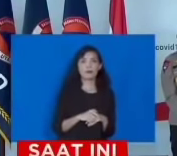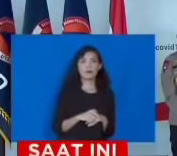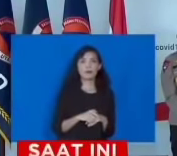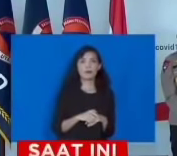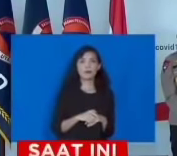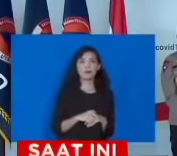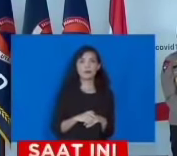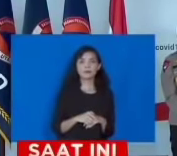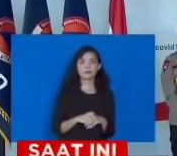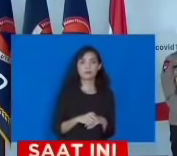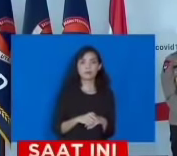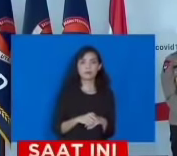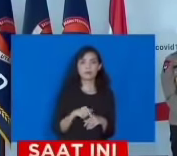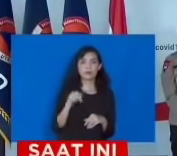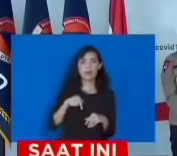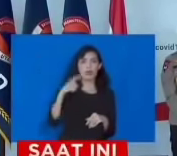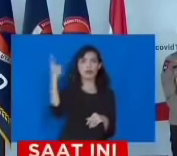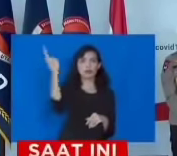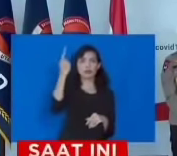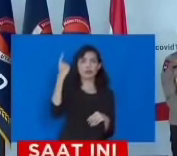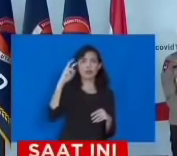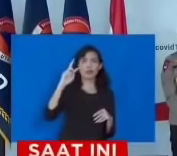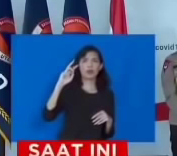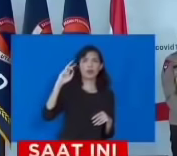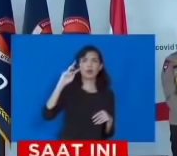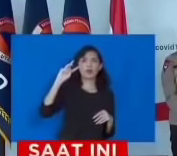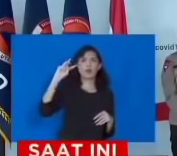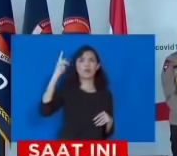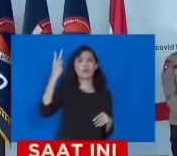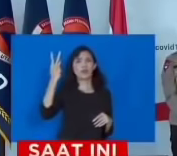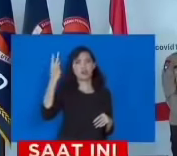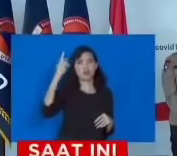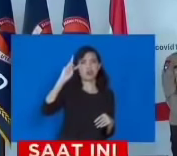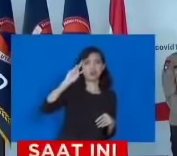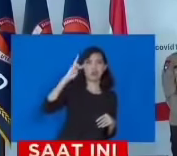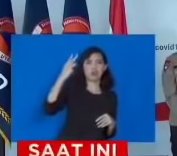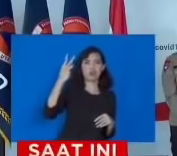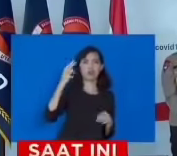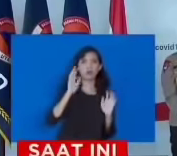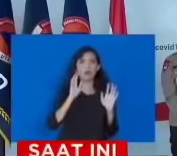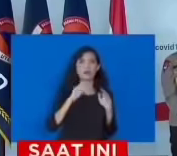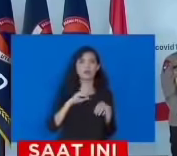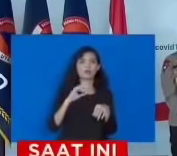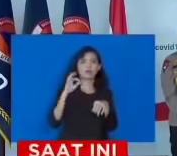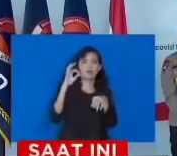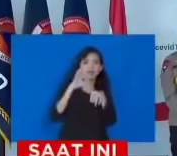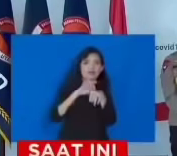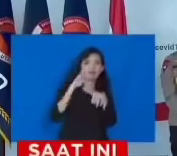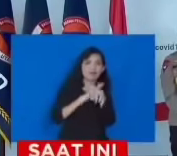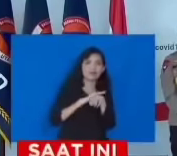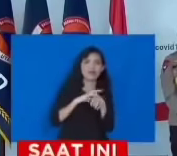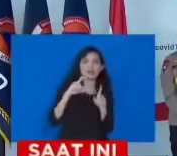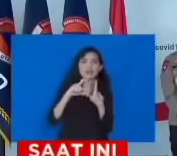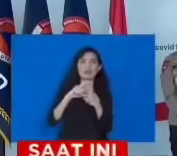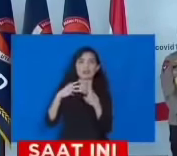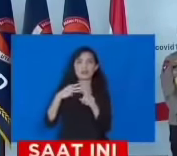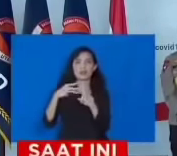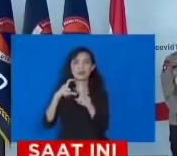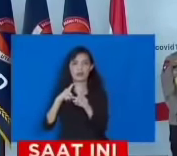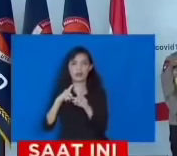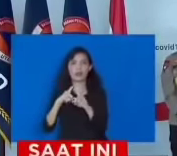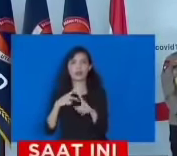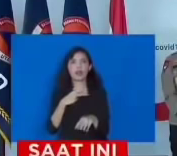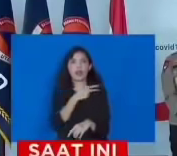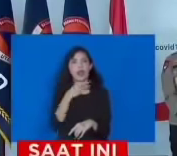periode musim pancaroba ini untuk beberapa kota adalah demam berdarah. Oleh karena itu,